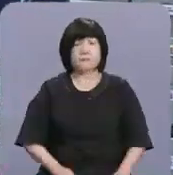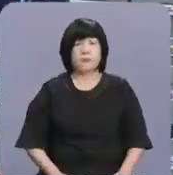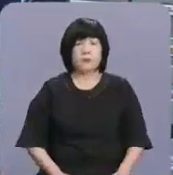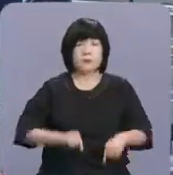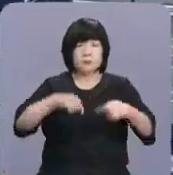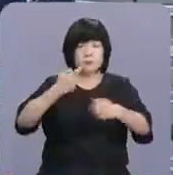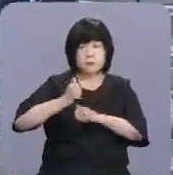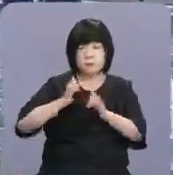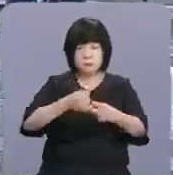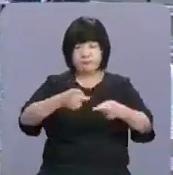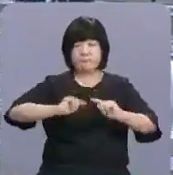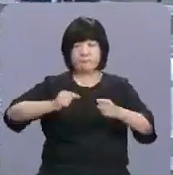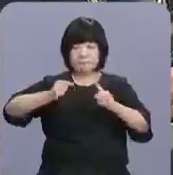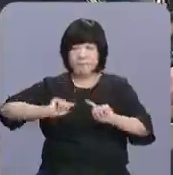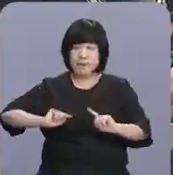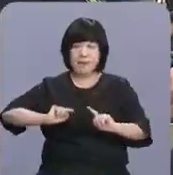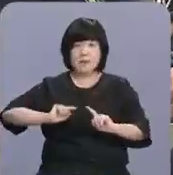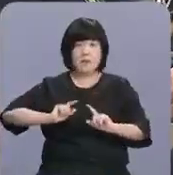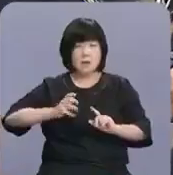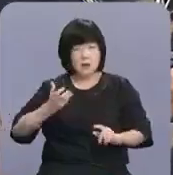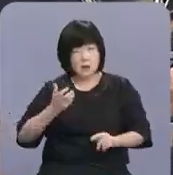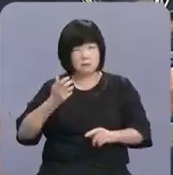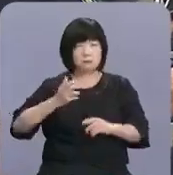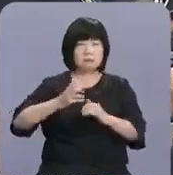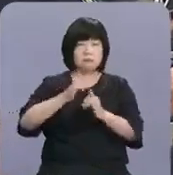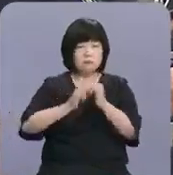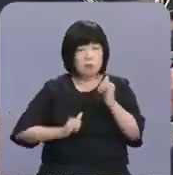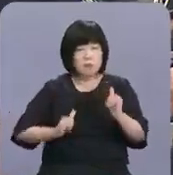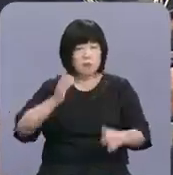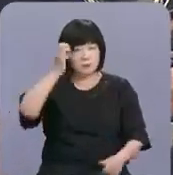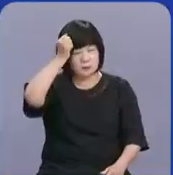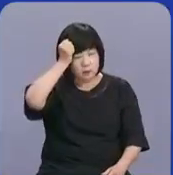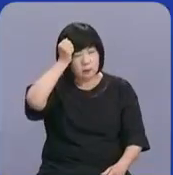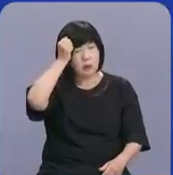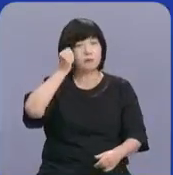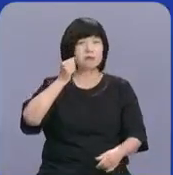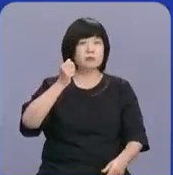용사들도 참석해 그날의 아픔을 기억하고 전우들을 기렸습니다.